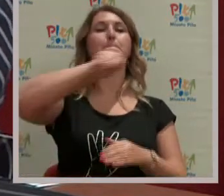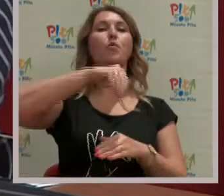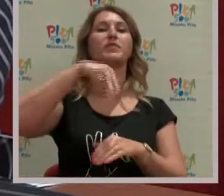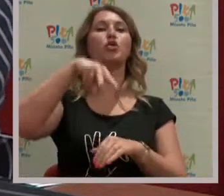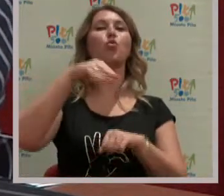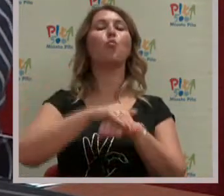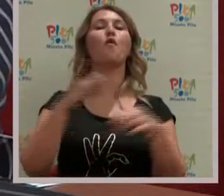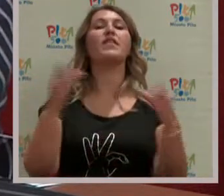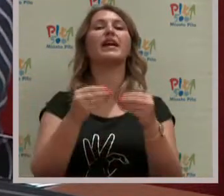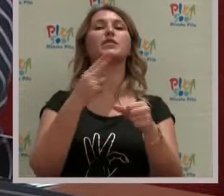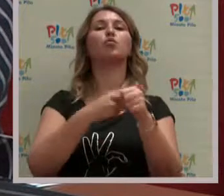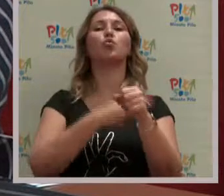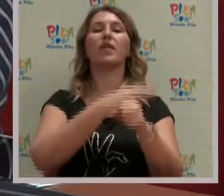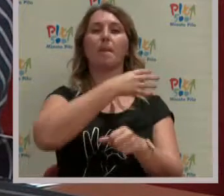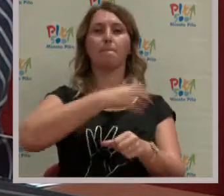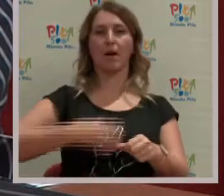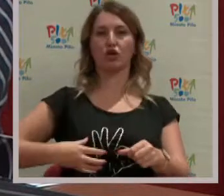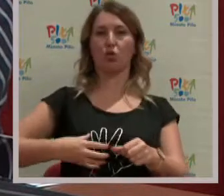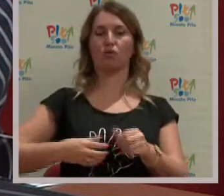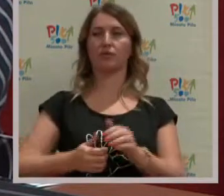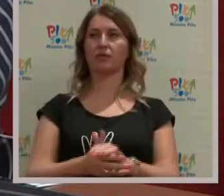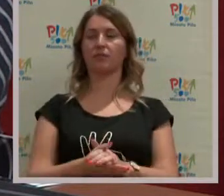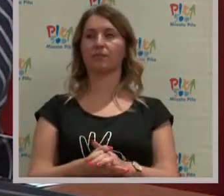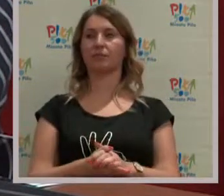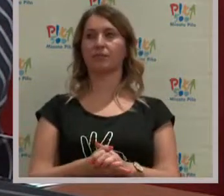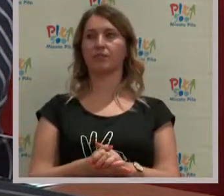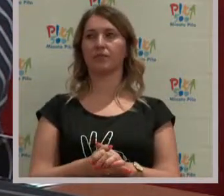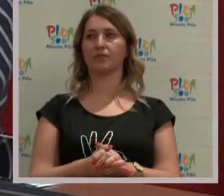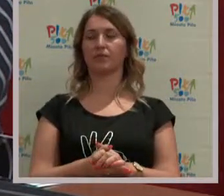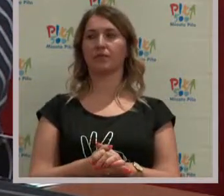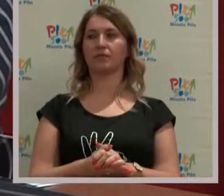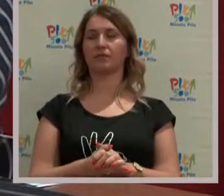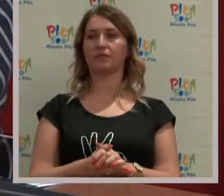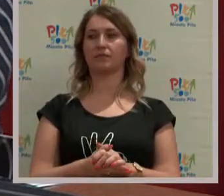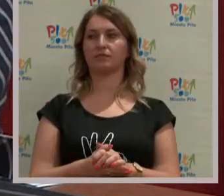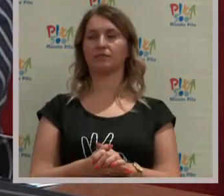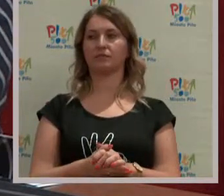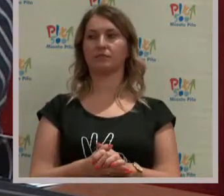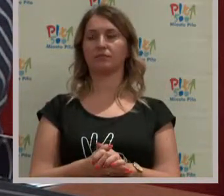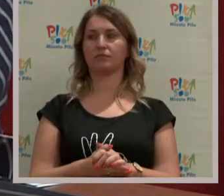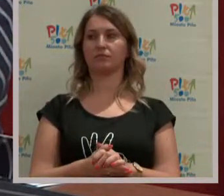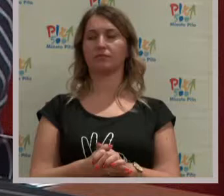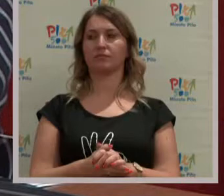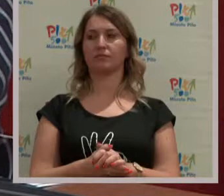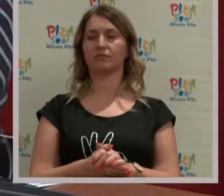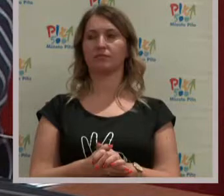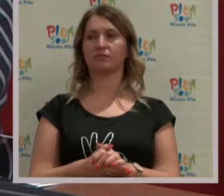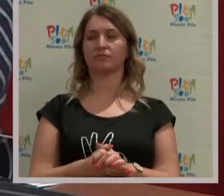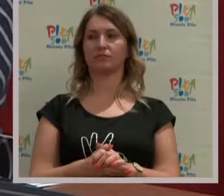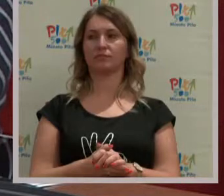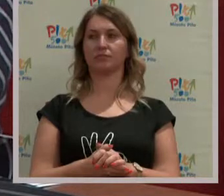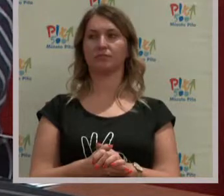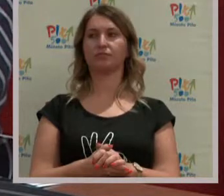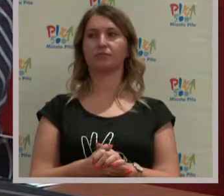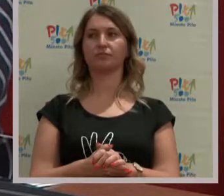dużego zadania czyli gospodarki niskoemisyjnej co dopiero nam umożliwi na złożenie wniosku o płatność